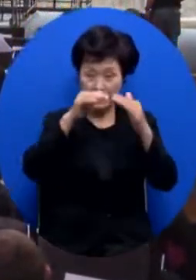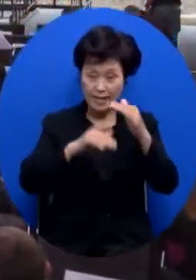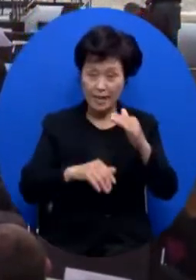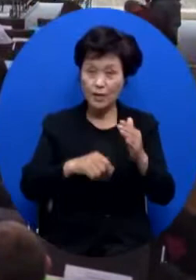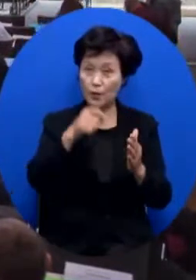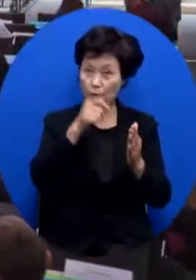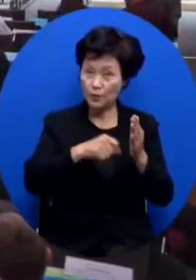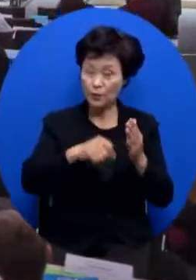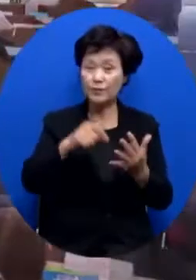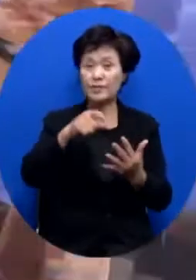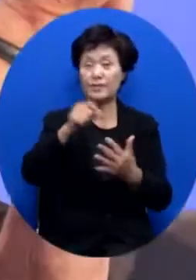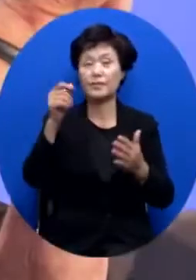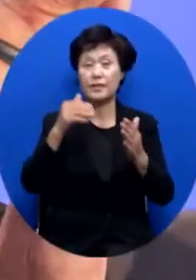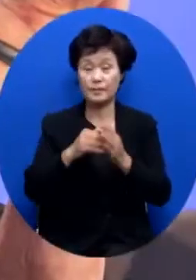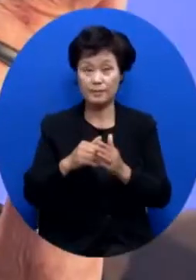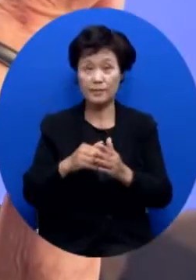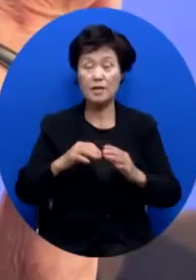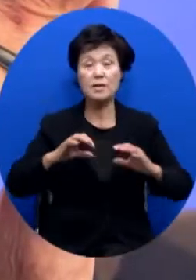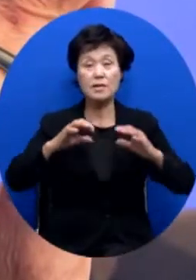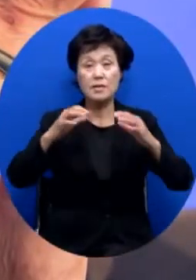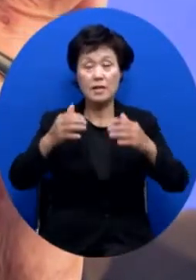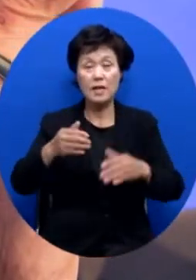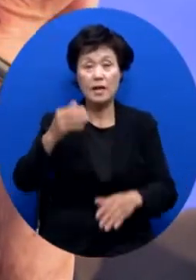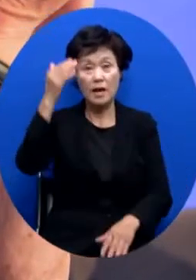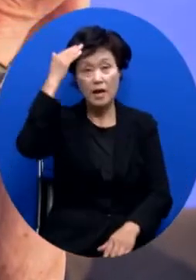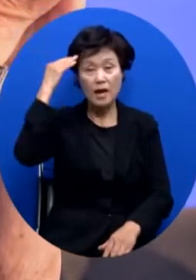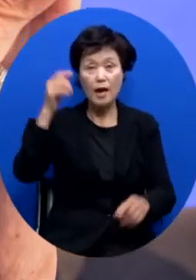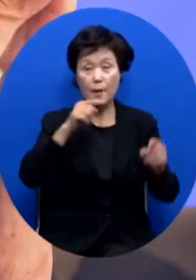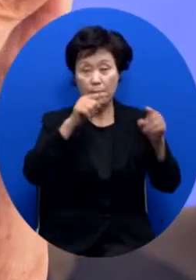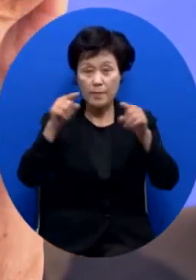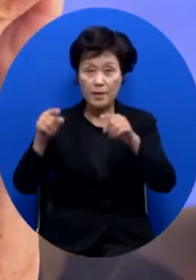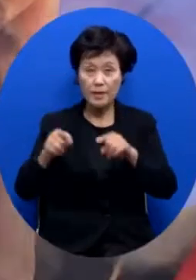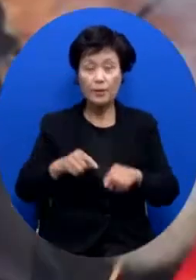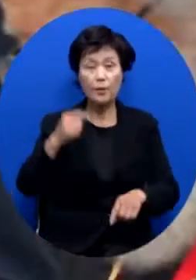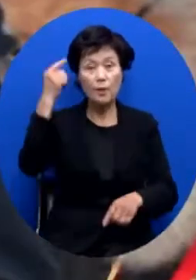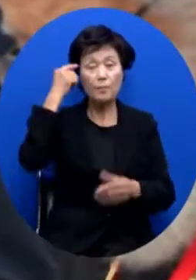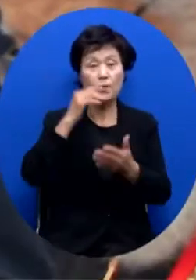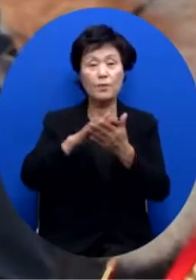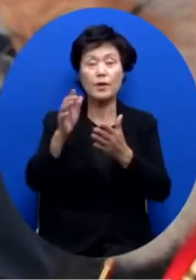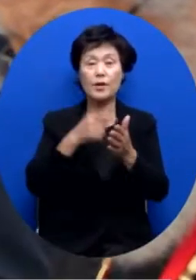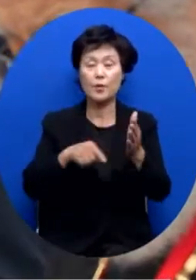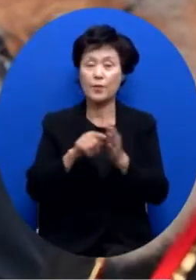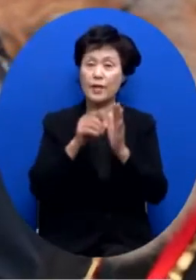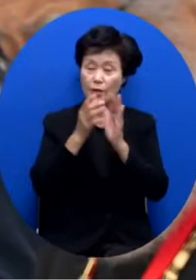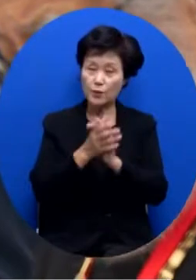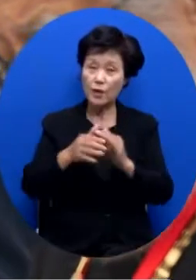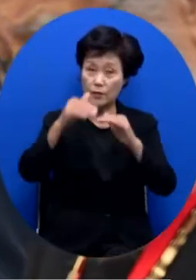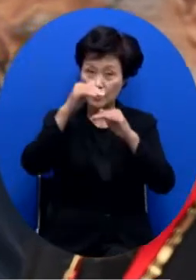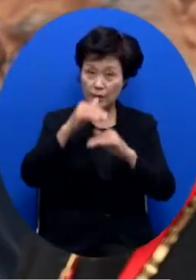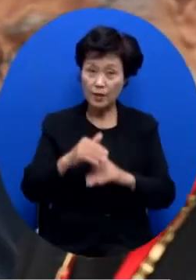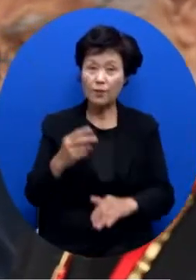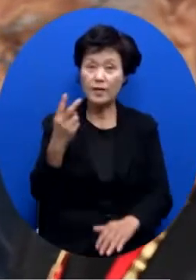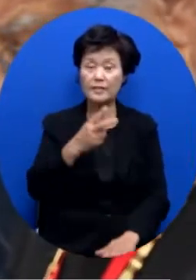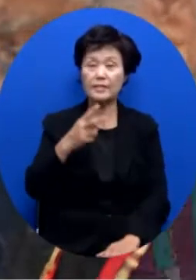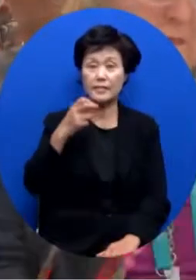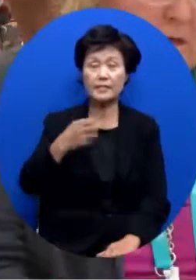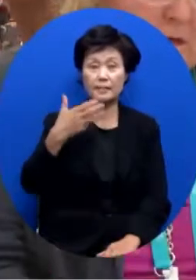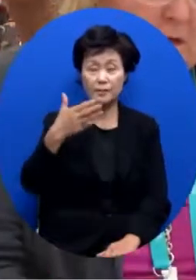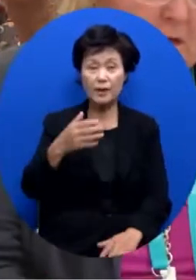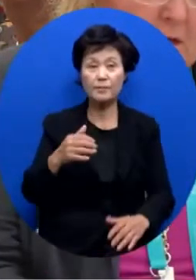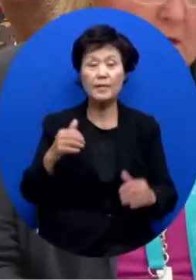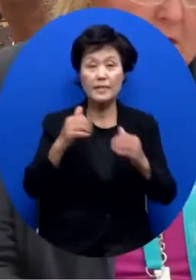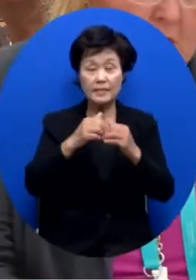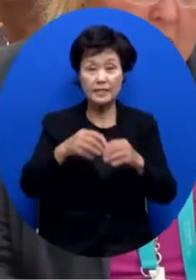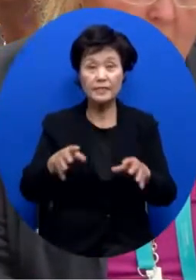의사록 에는 전 세계가 한반도의 평화통일을 위해 기도하던 내용과 함께 2023년 정전협정 체결 70주년 이